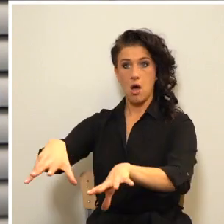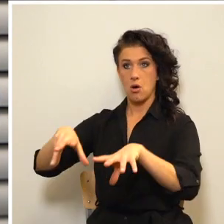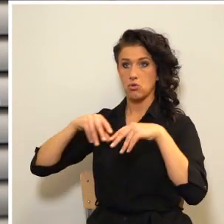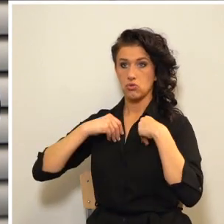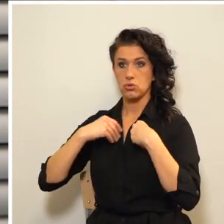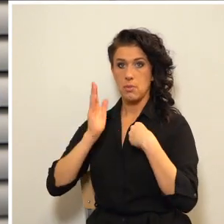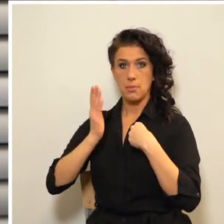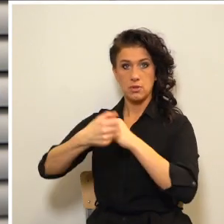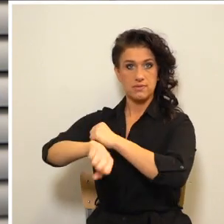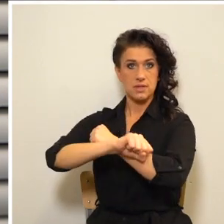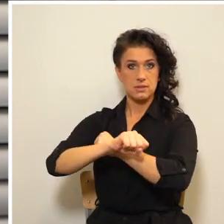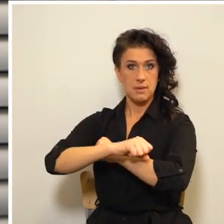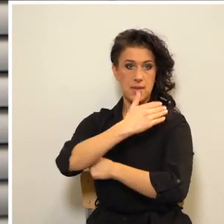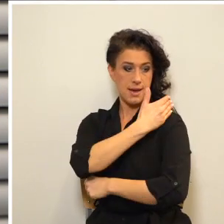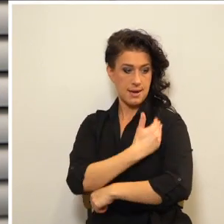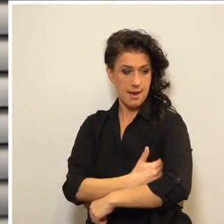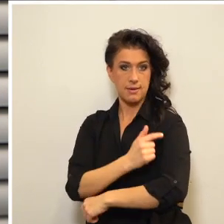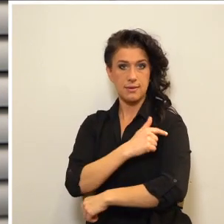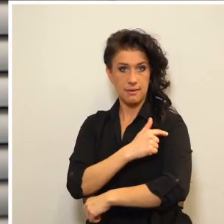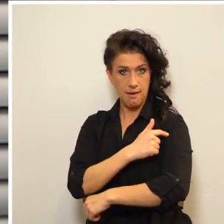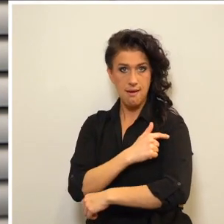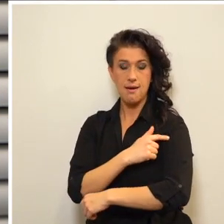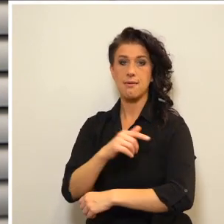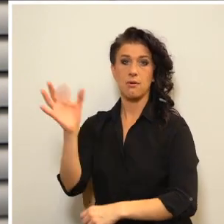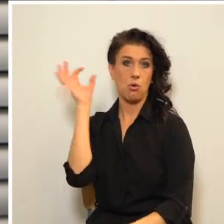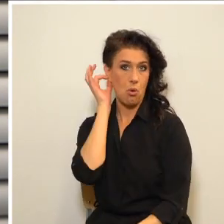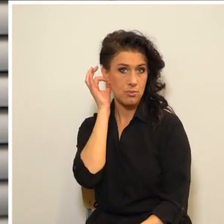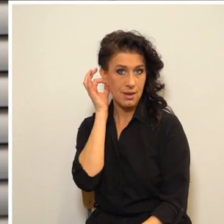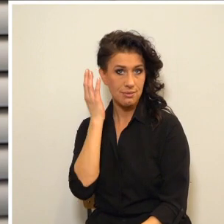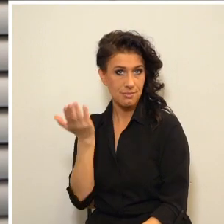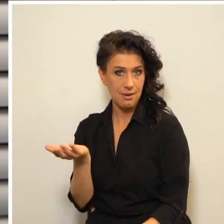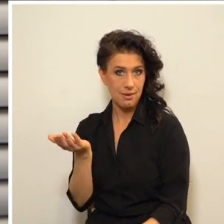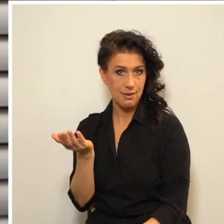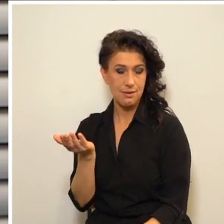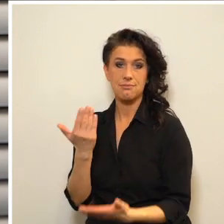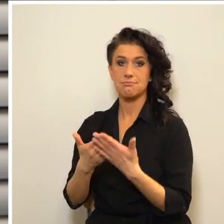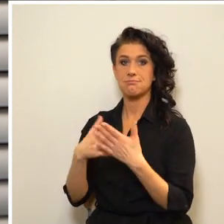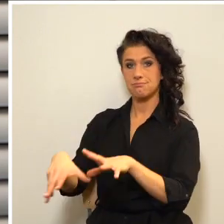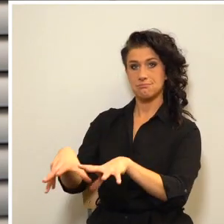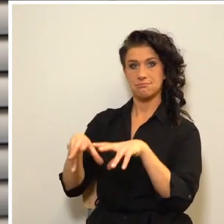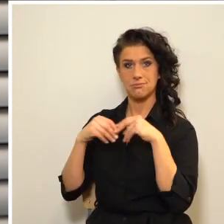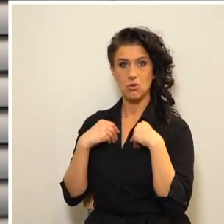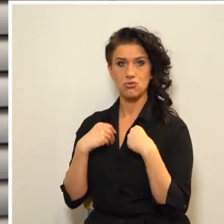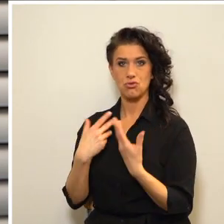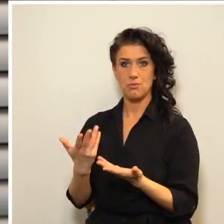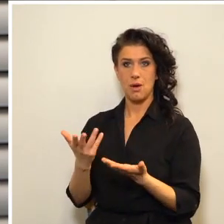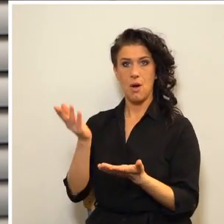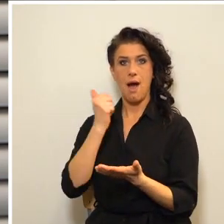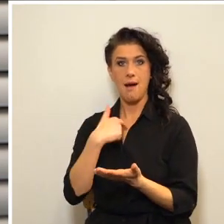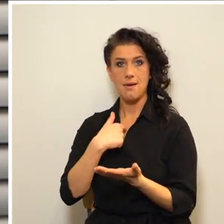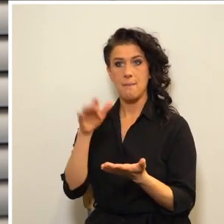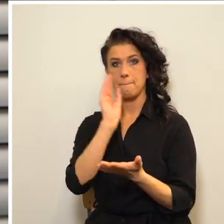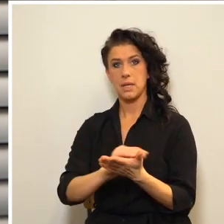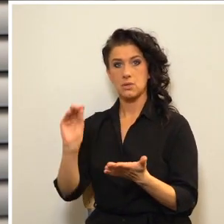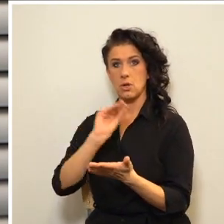On opisuje na robiliśmy transport wywiadu napięciu stronach jak on dostał tą rękę i wydawało mi się